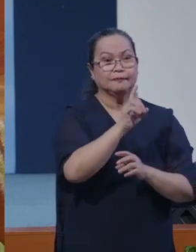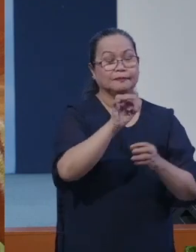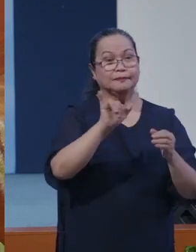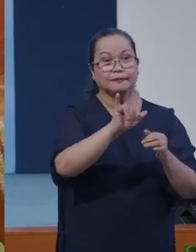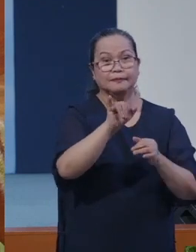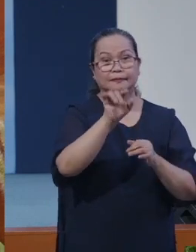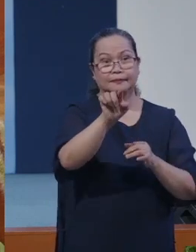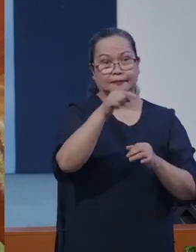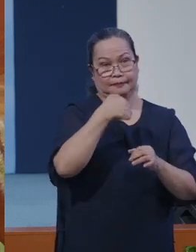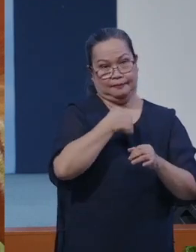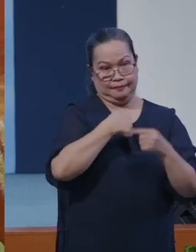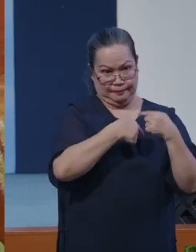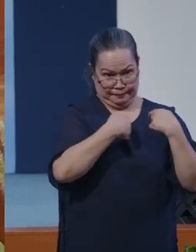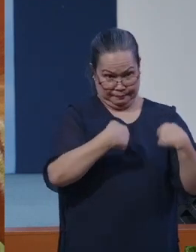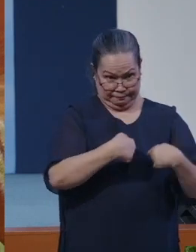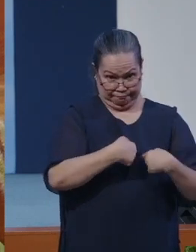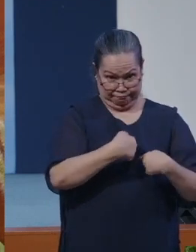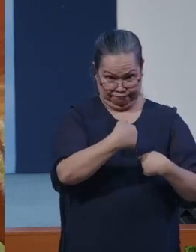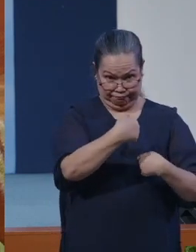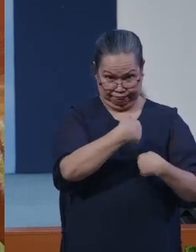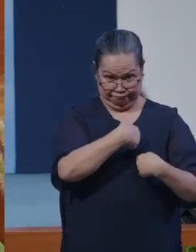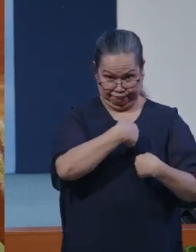kundi sa ating puso.